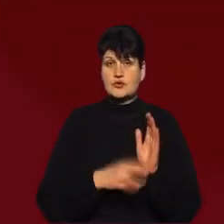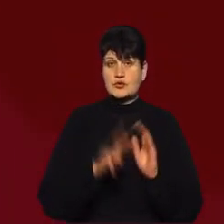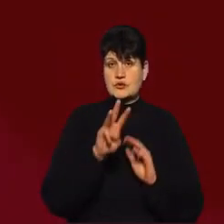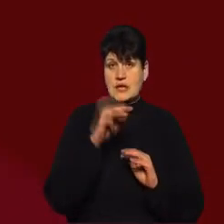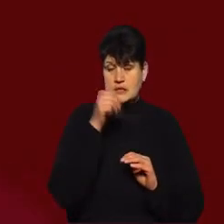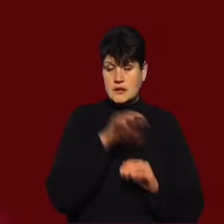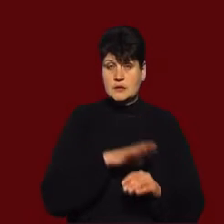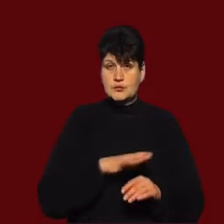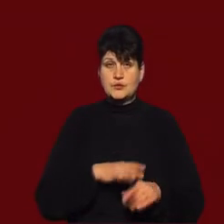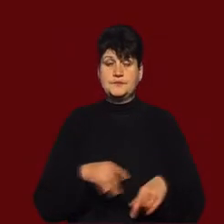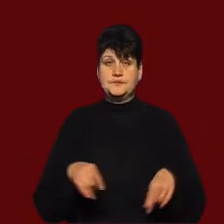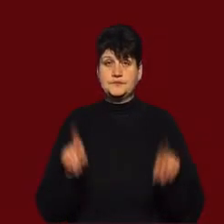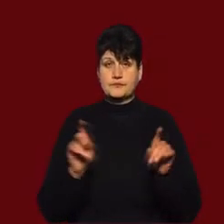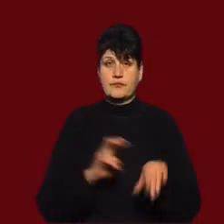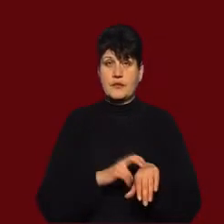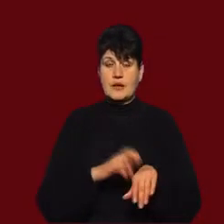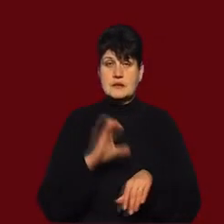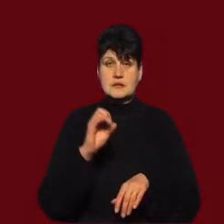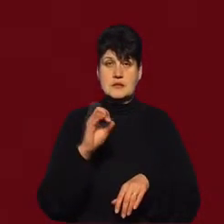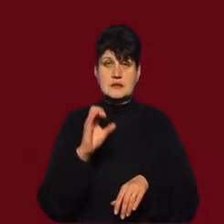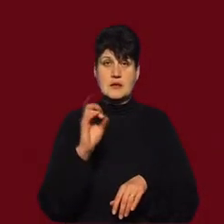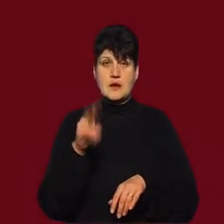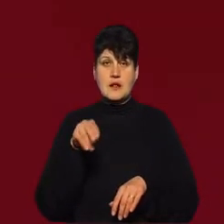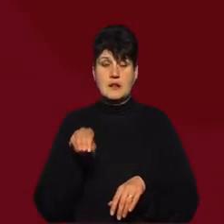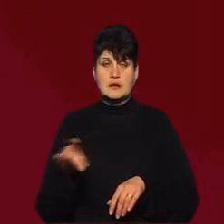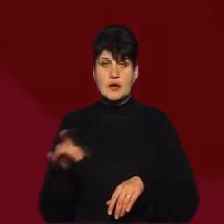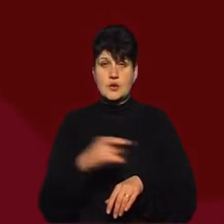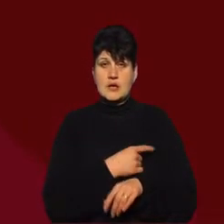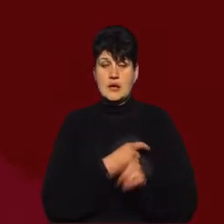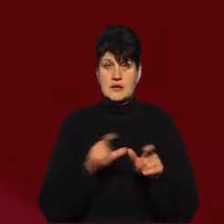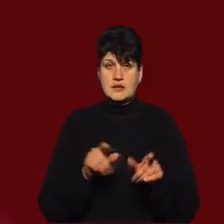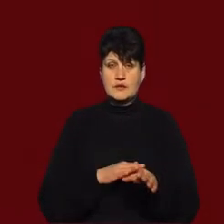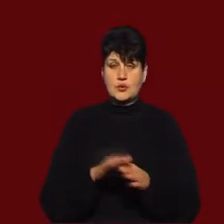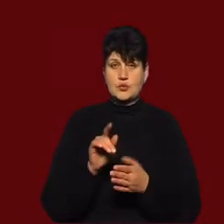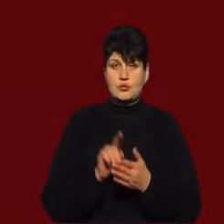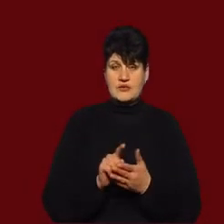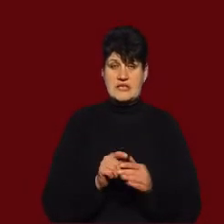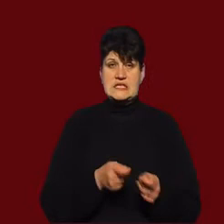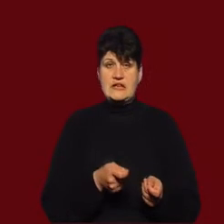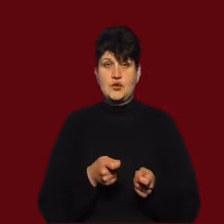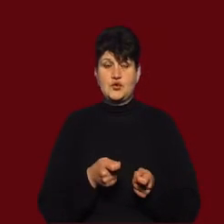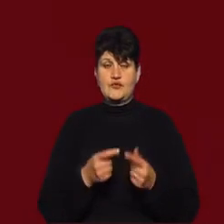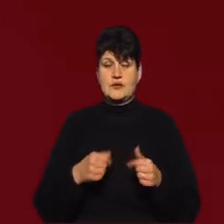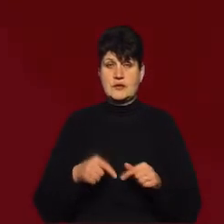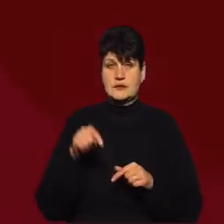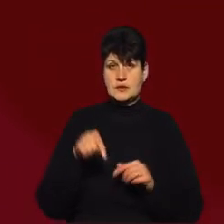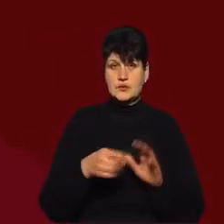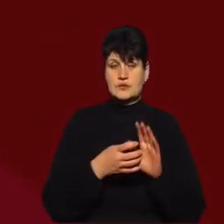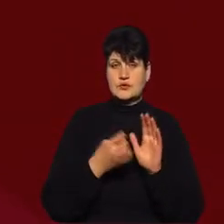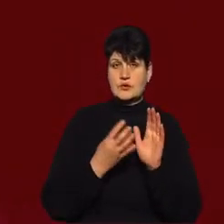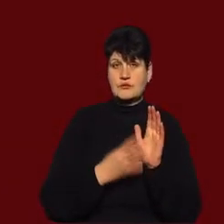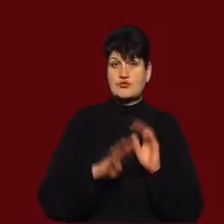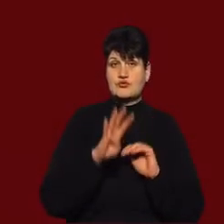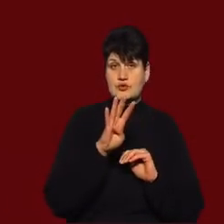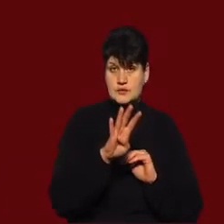акушером-гінекологом Скалецької районної лікарні, де виконував обов'язки завідуючого відділенням. З 1994 по